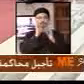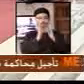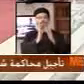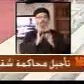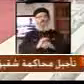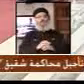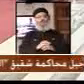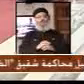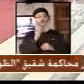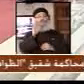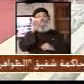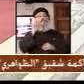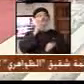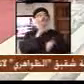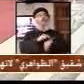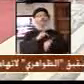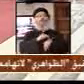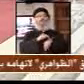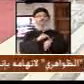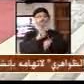كم عندك من الوقت،